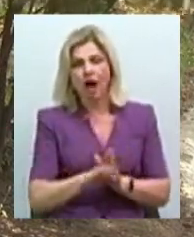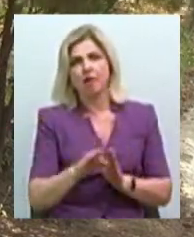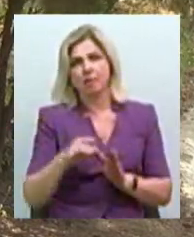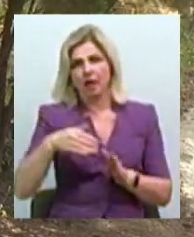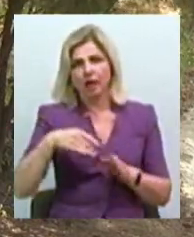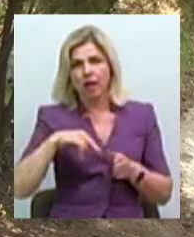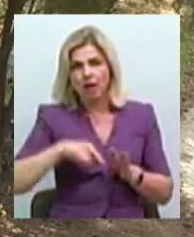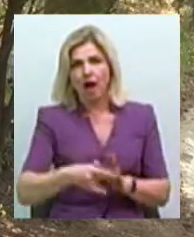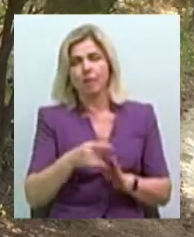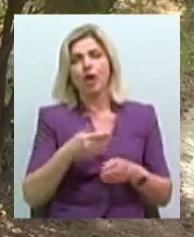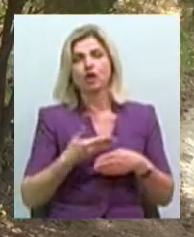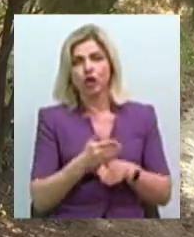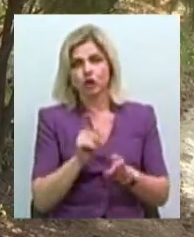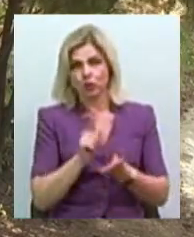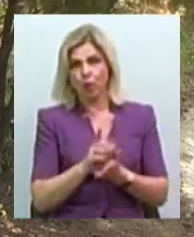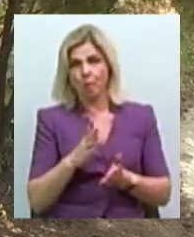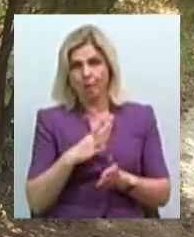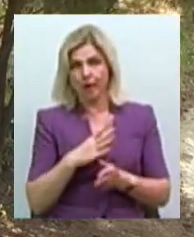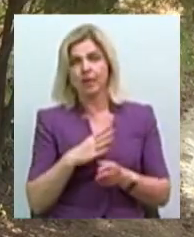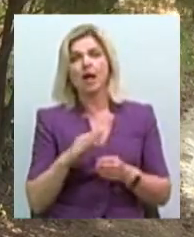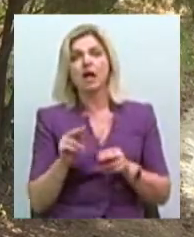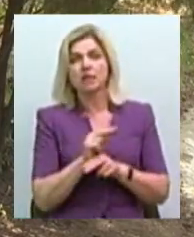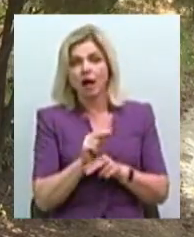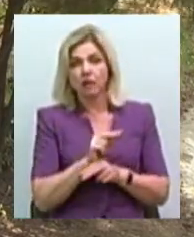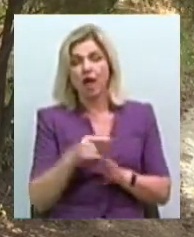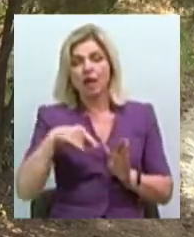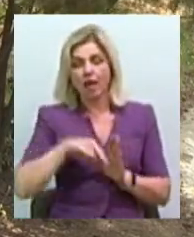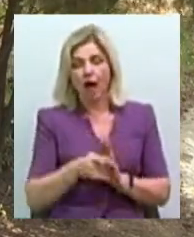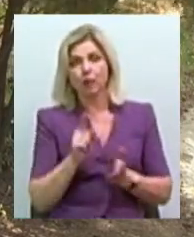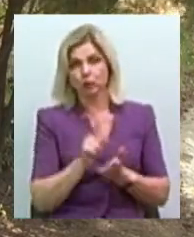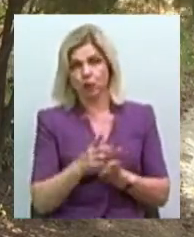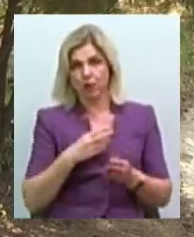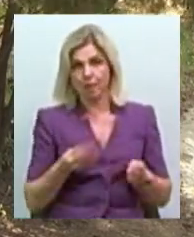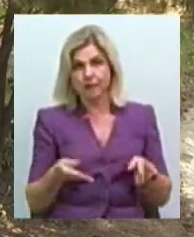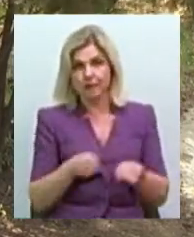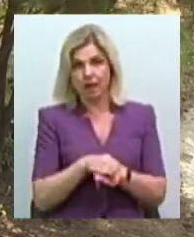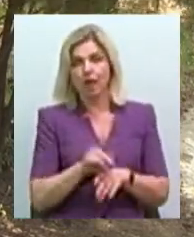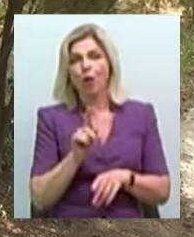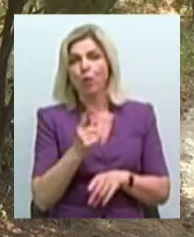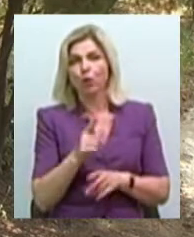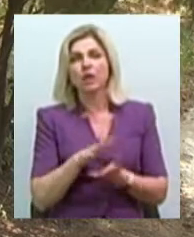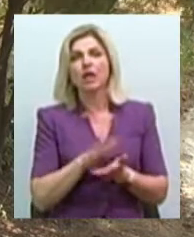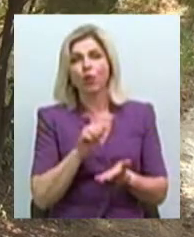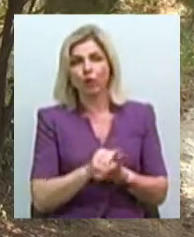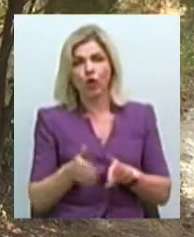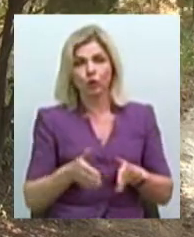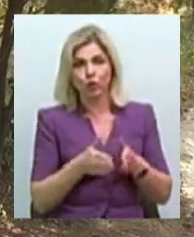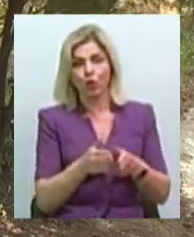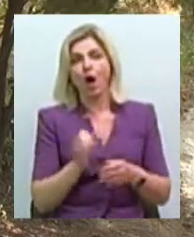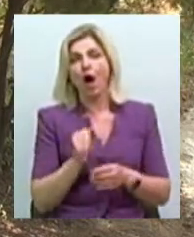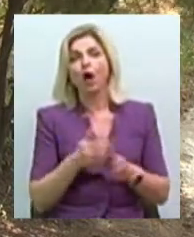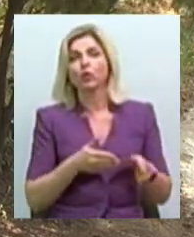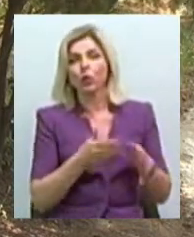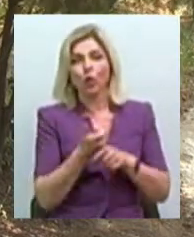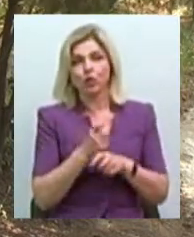Причому тріщини повинні бути закладені. Ями повинні бути закладені. Тому що йде руйнування дороги. Дорога дуже важлива. Там